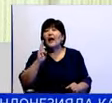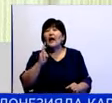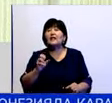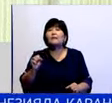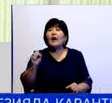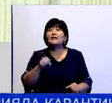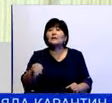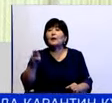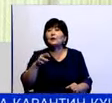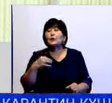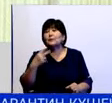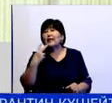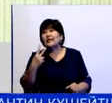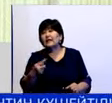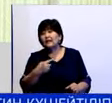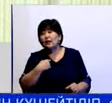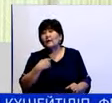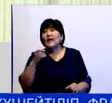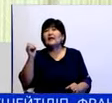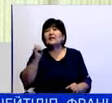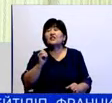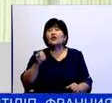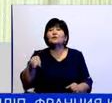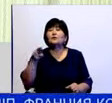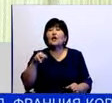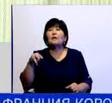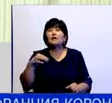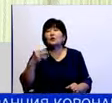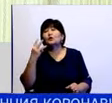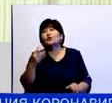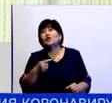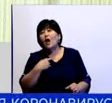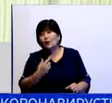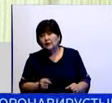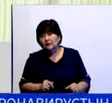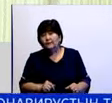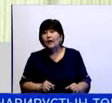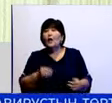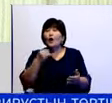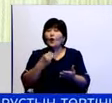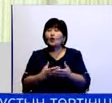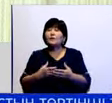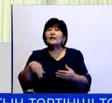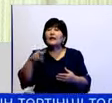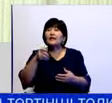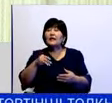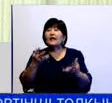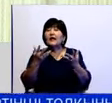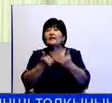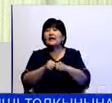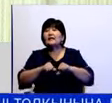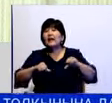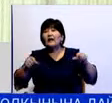Асқар Дөненбайұлы 2 дауыс, Ещанов Сұлтанәлі Мәжитұлы 3 дауыс. Құрметті делегаттар, санақ